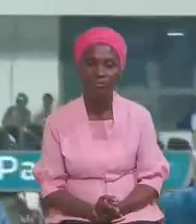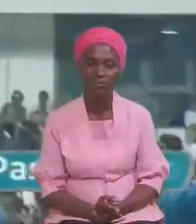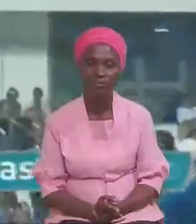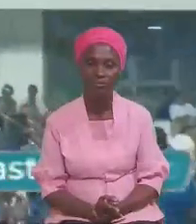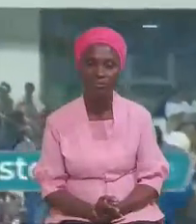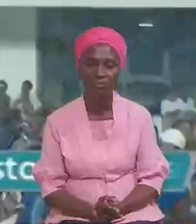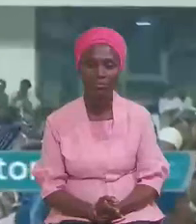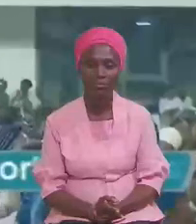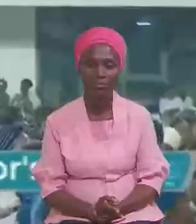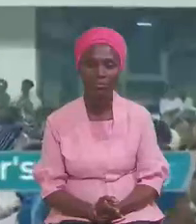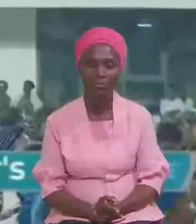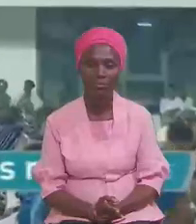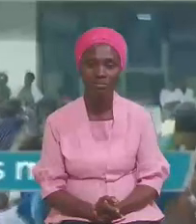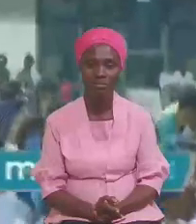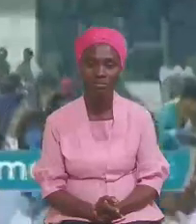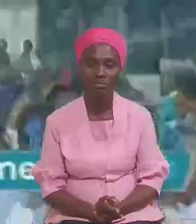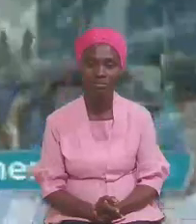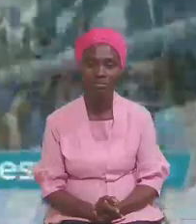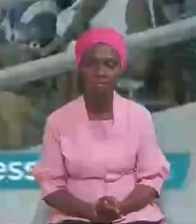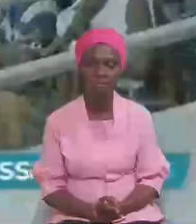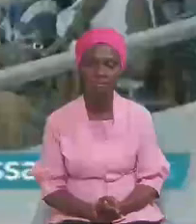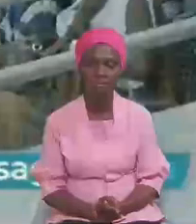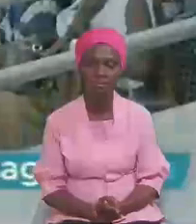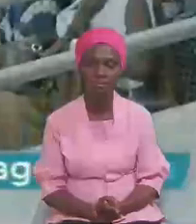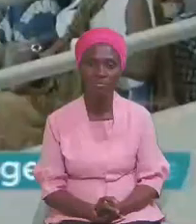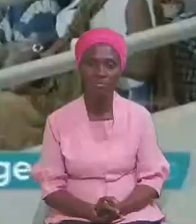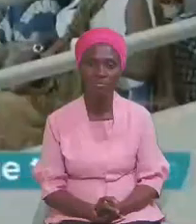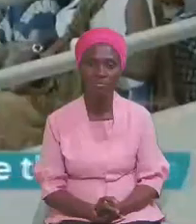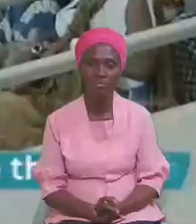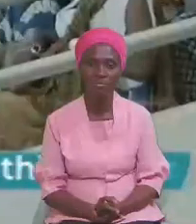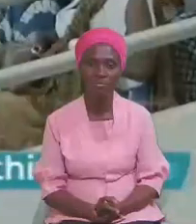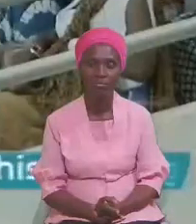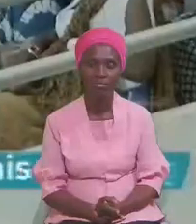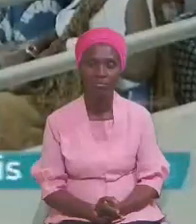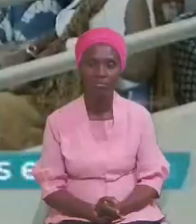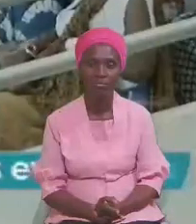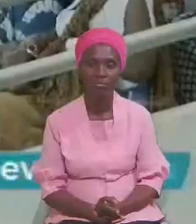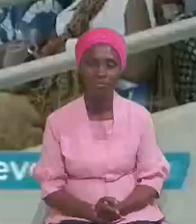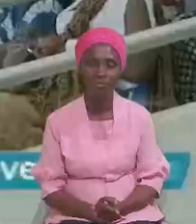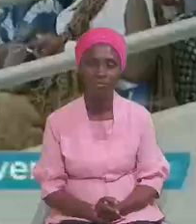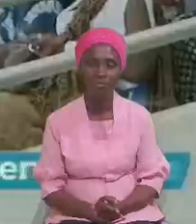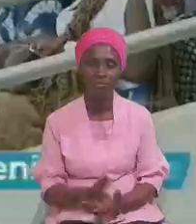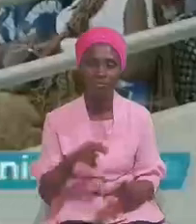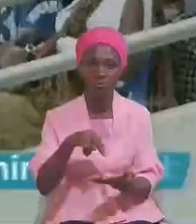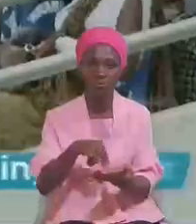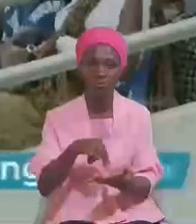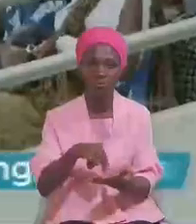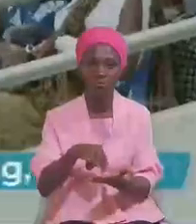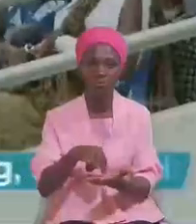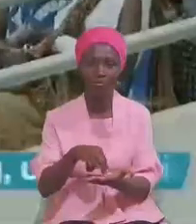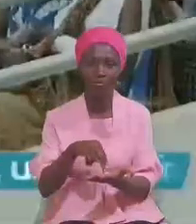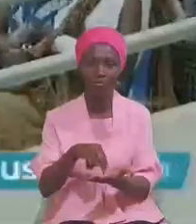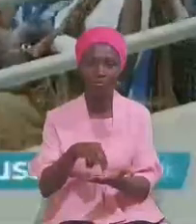If you are done, let's all rise up. Can I ask the audience, all of us, to stand up?